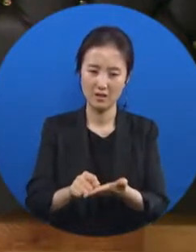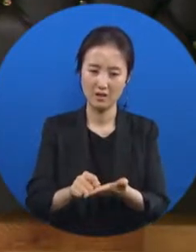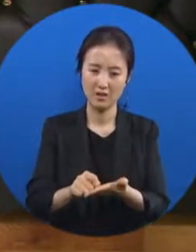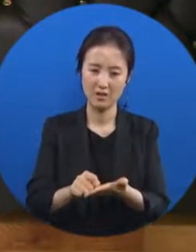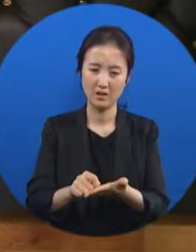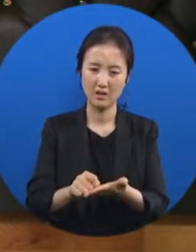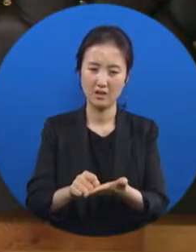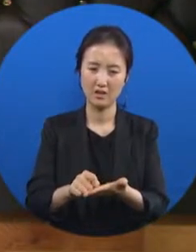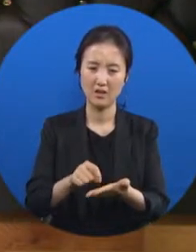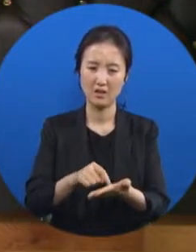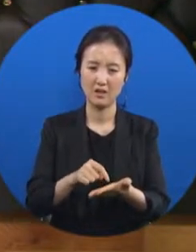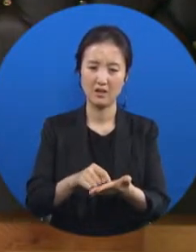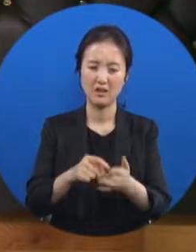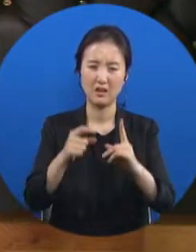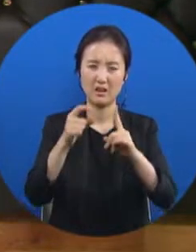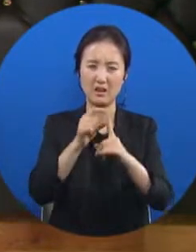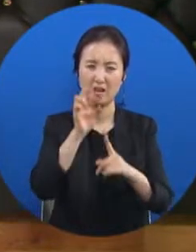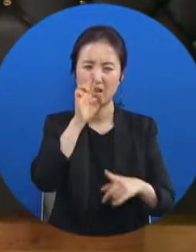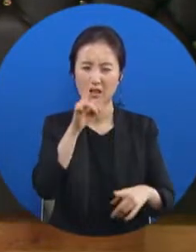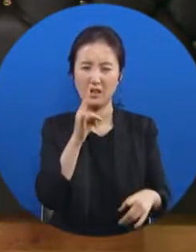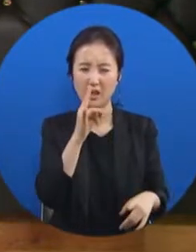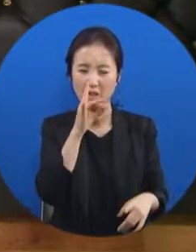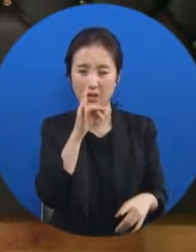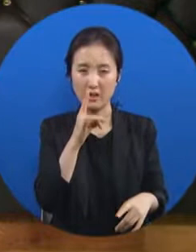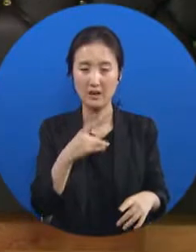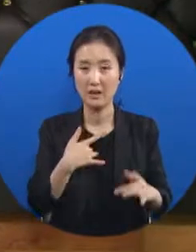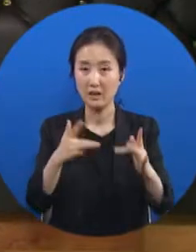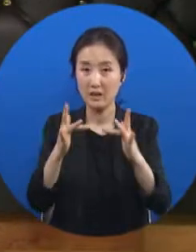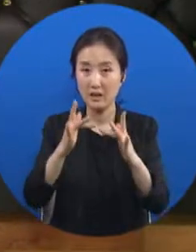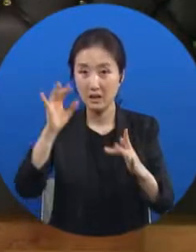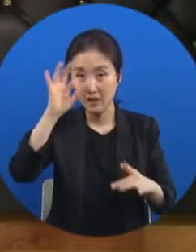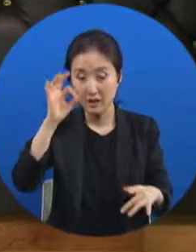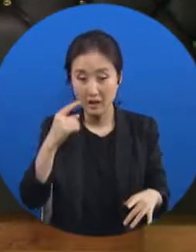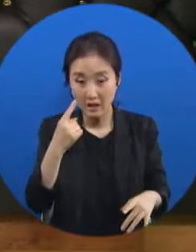나가는데 또 철자 틀리면 안 되지 해가지고 인터넷을 쳐보니까